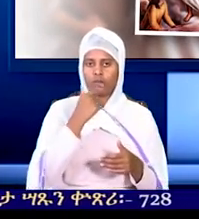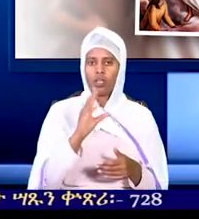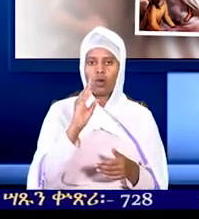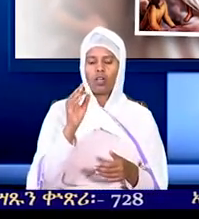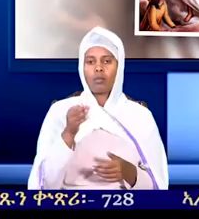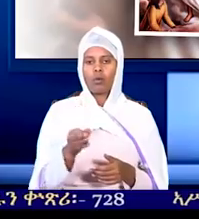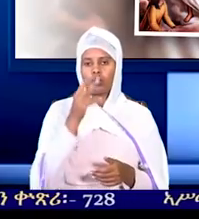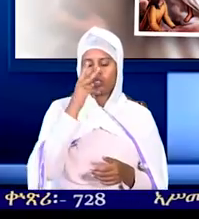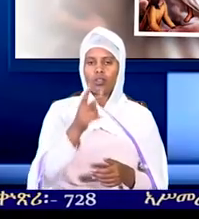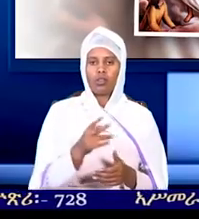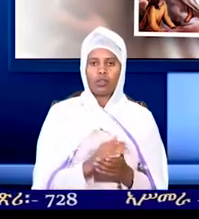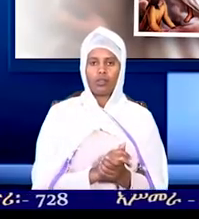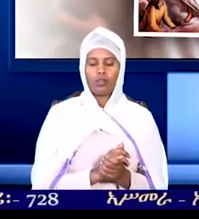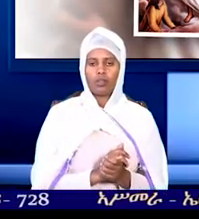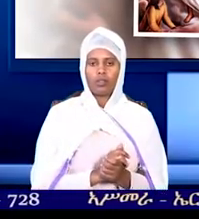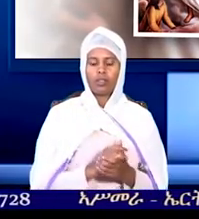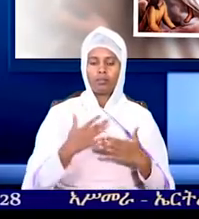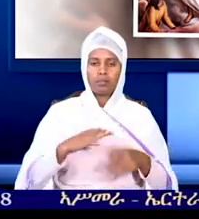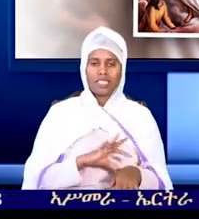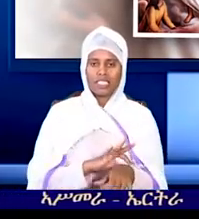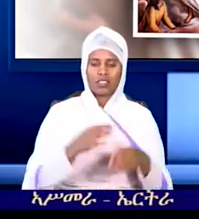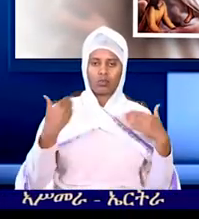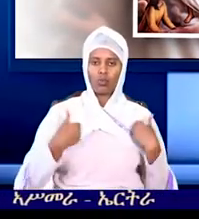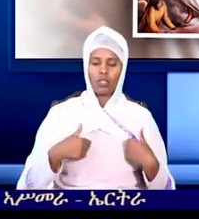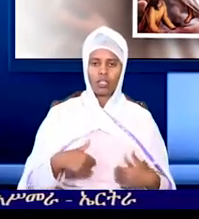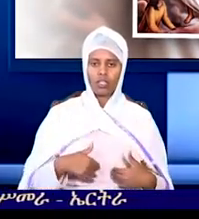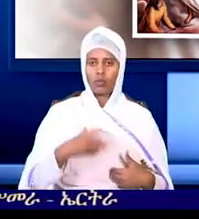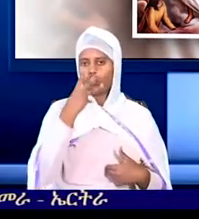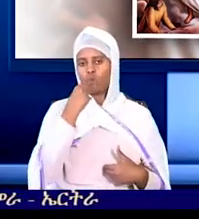ብስጋ ሞተ ዝበለ ሃዋርያ ጴጥሮስ ተገልቢጥና እስክንረአዮ ብነፍስ